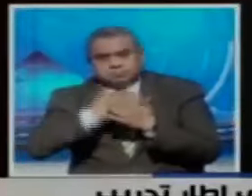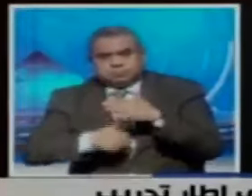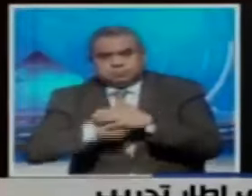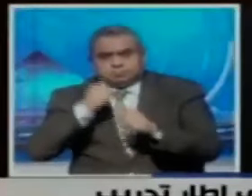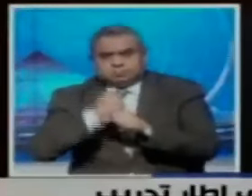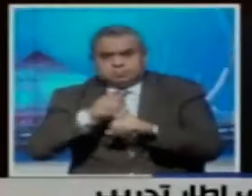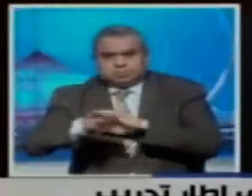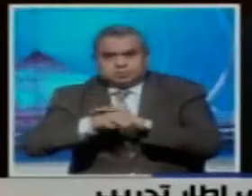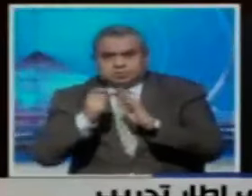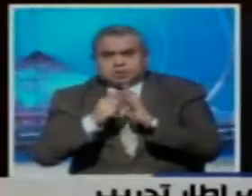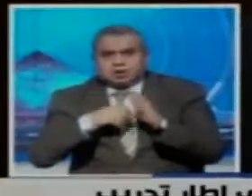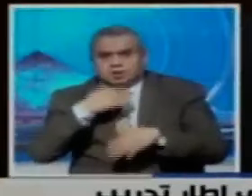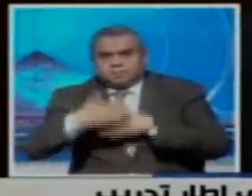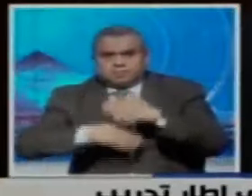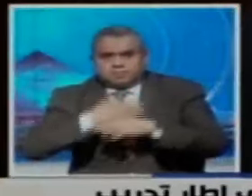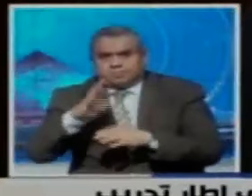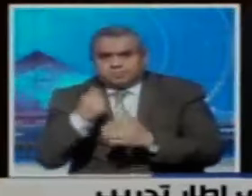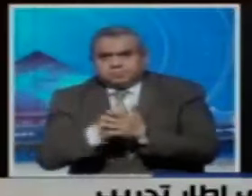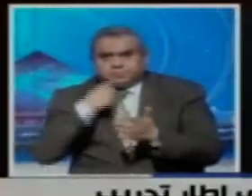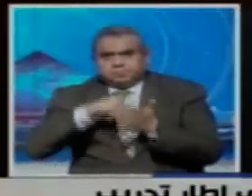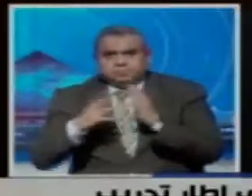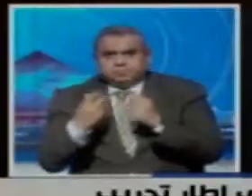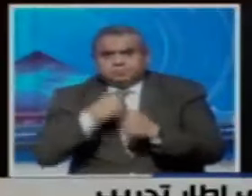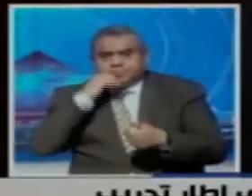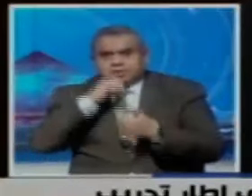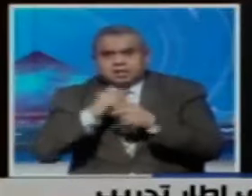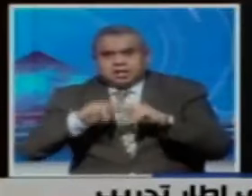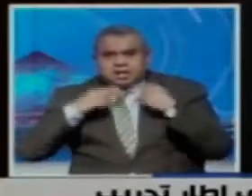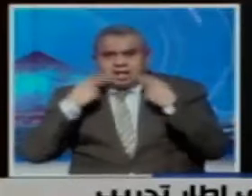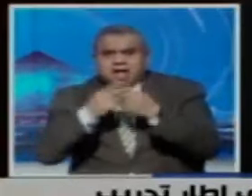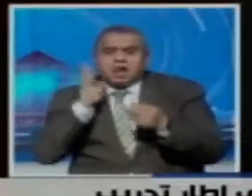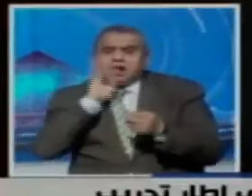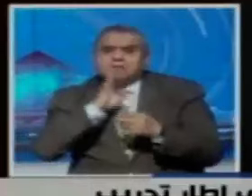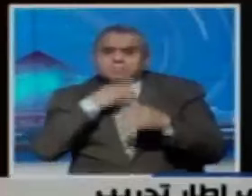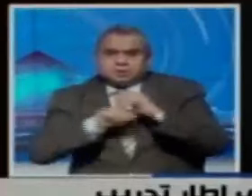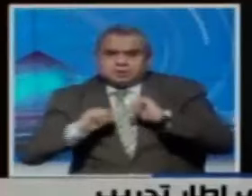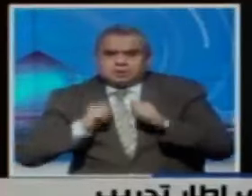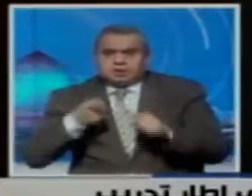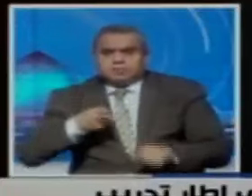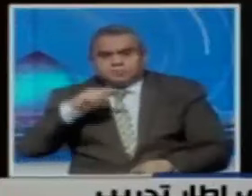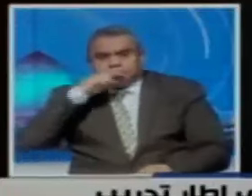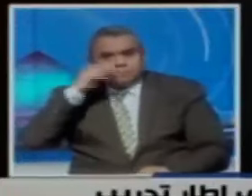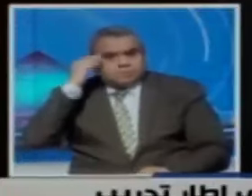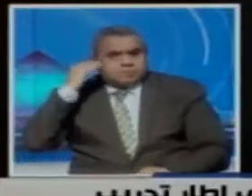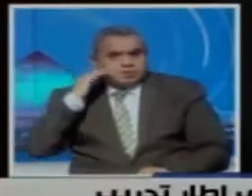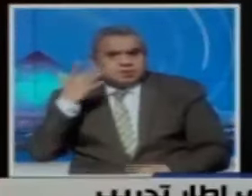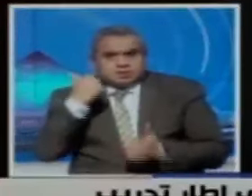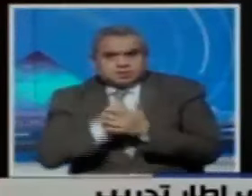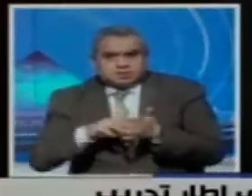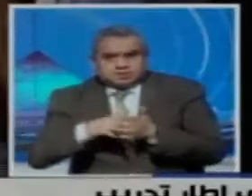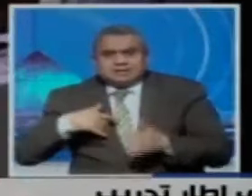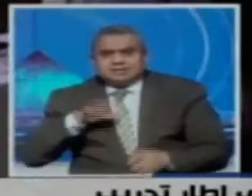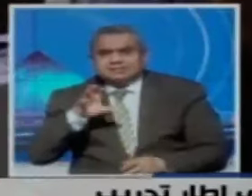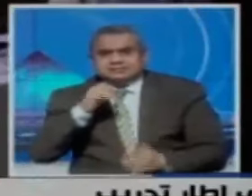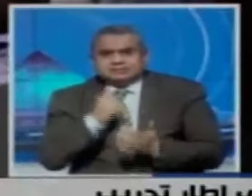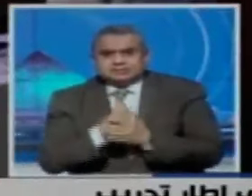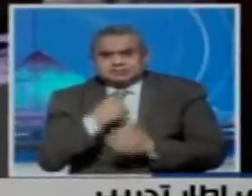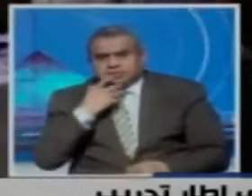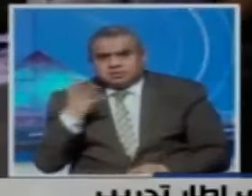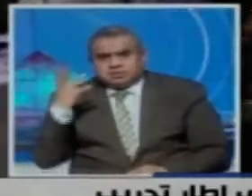برضه مجانا تماما بأحدث بروتوكولات العالمية، زي ما احنا تعلمنا في مبادرة صحة المرأة اللي هي مسؤولة عن سرطان الثدي. في